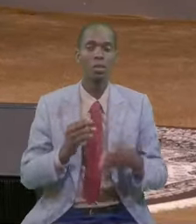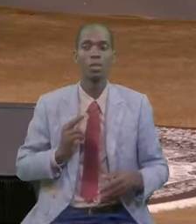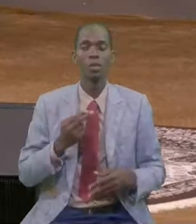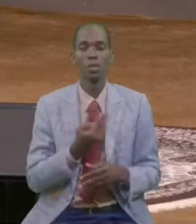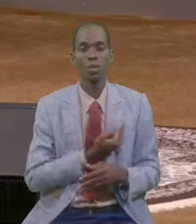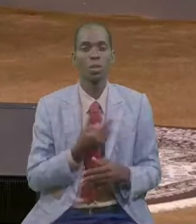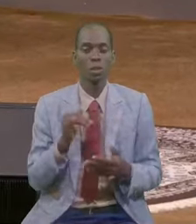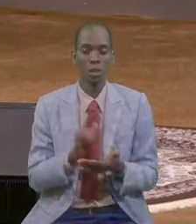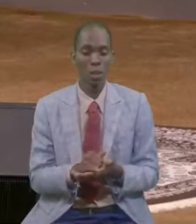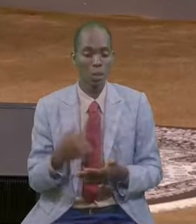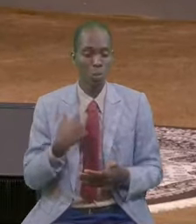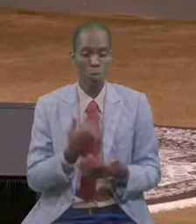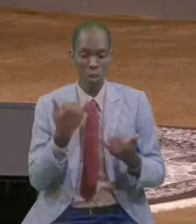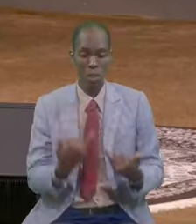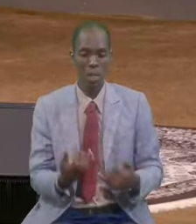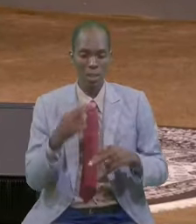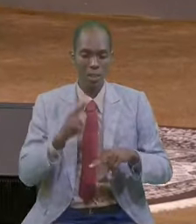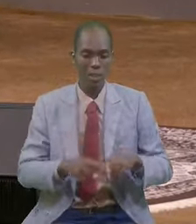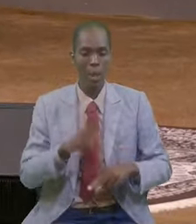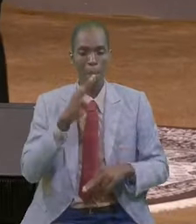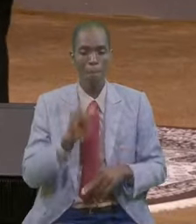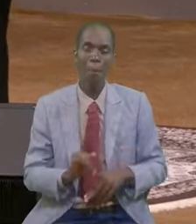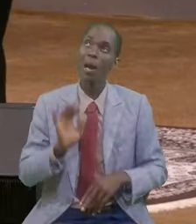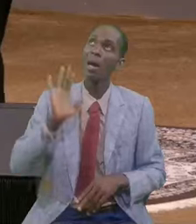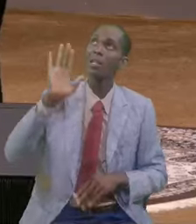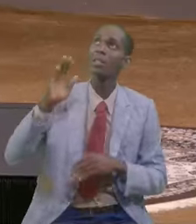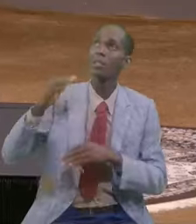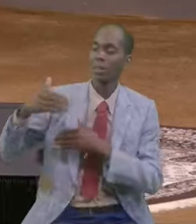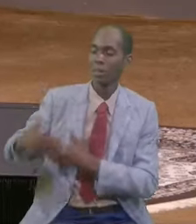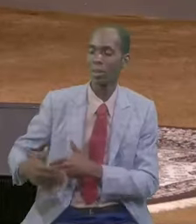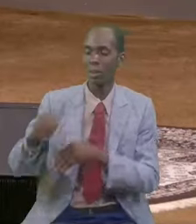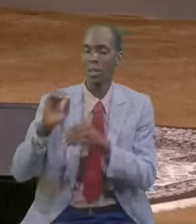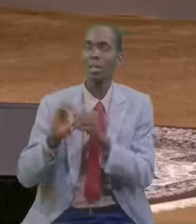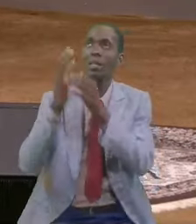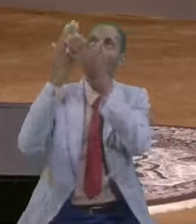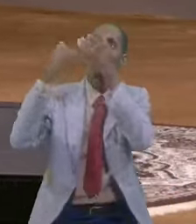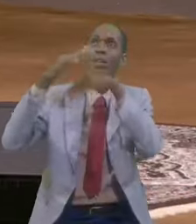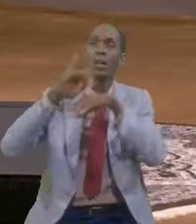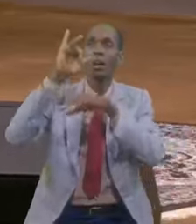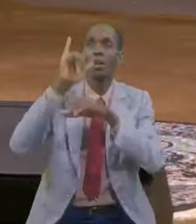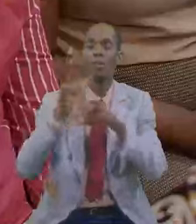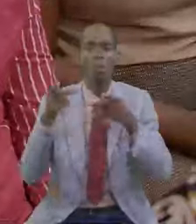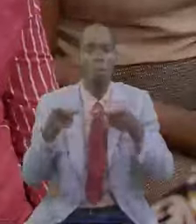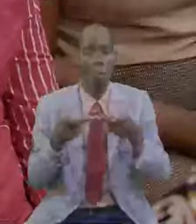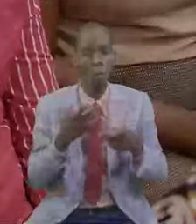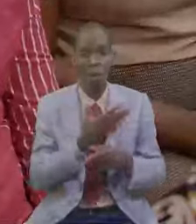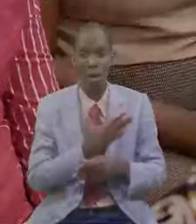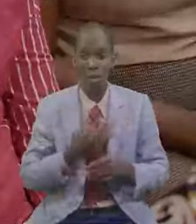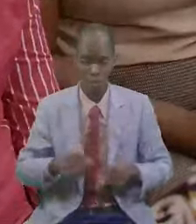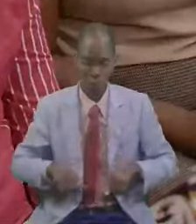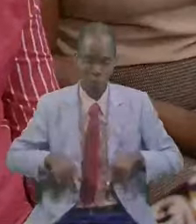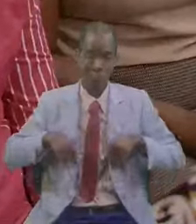et nous sommes assis à ses côtés dans les lieux célestes. Et nous vivons dans les lieux